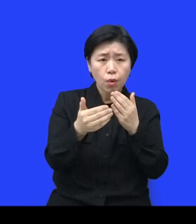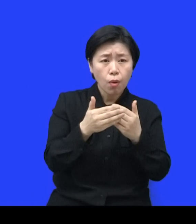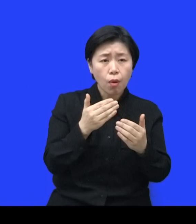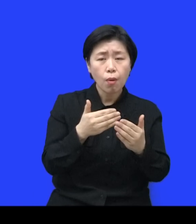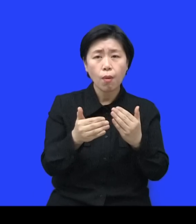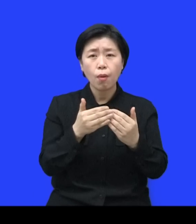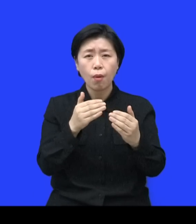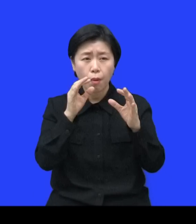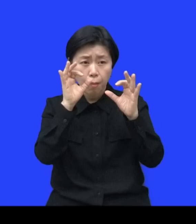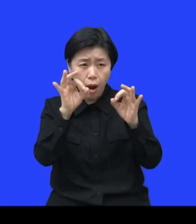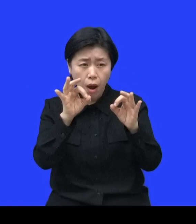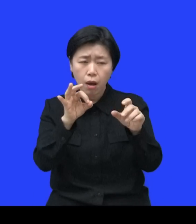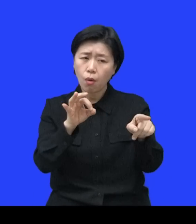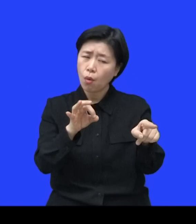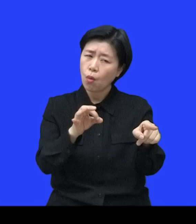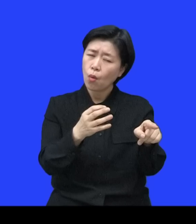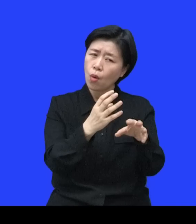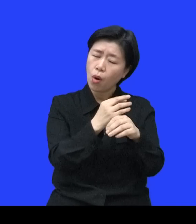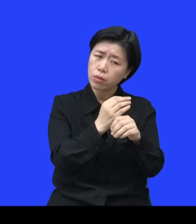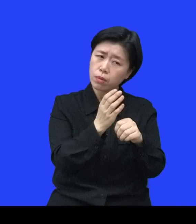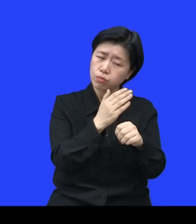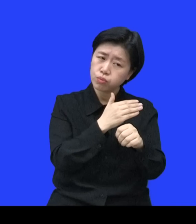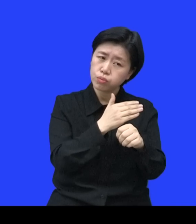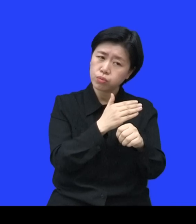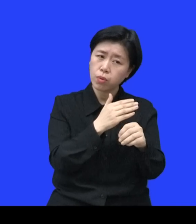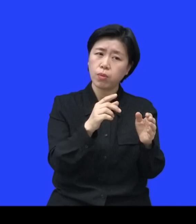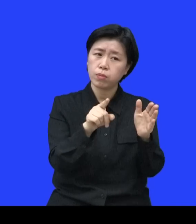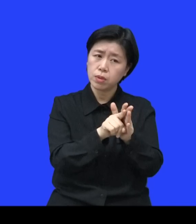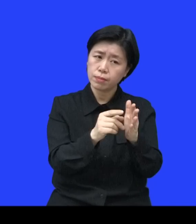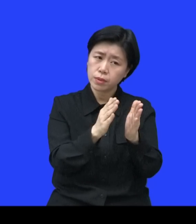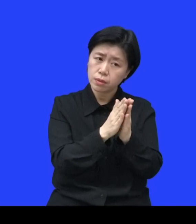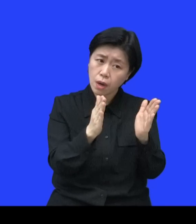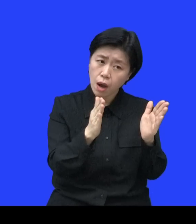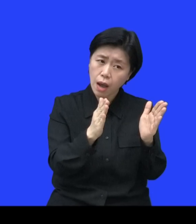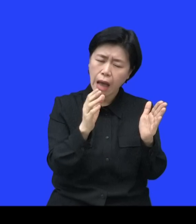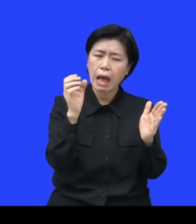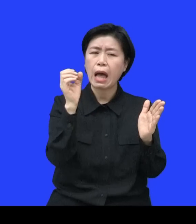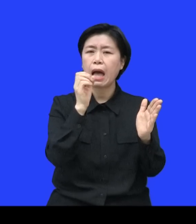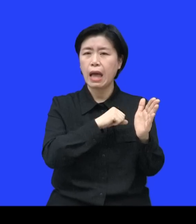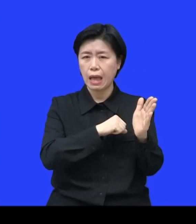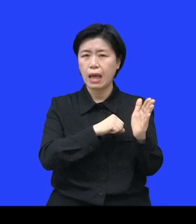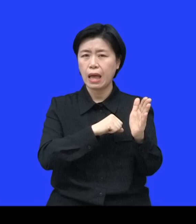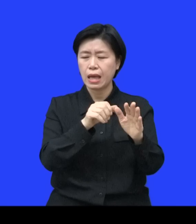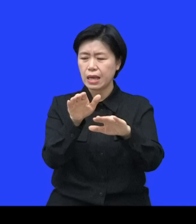변했지? 결국 예배 드리면서 설교 듣다 변한 거야.